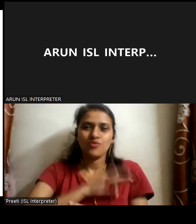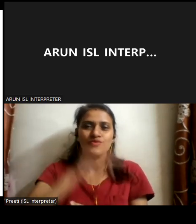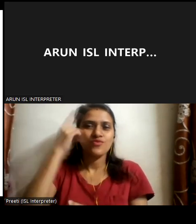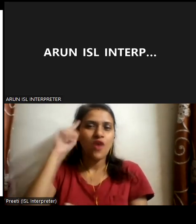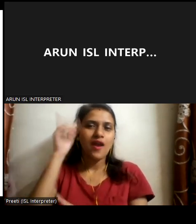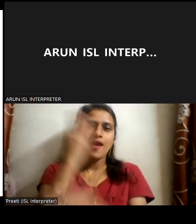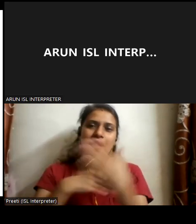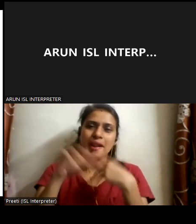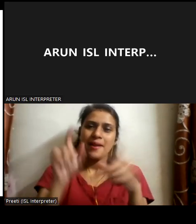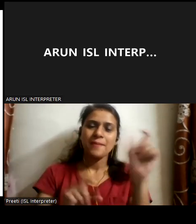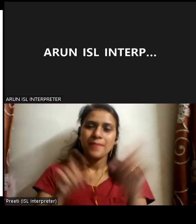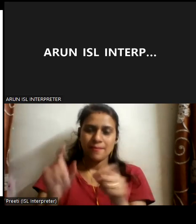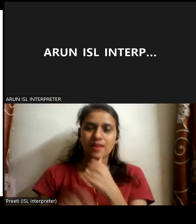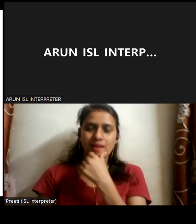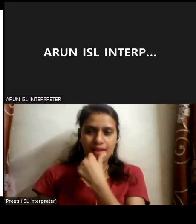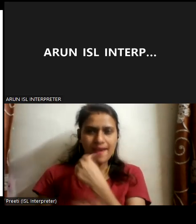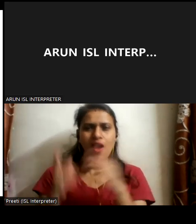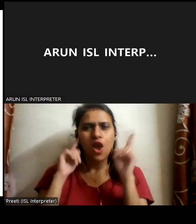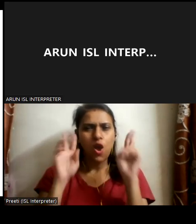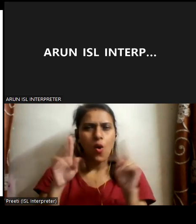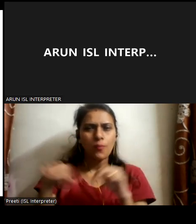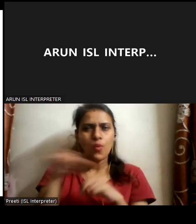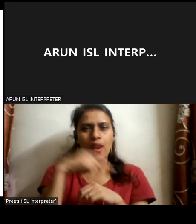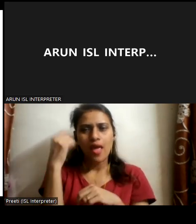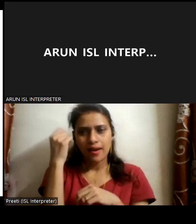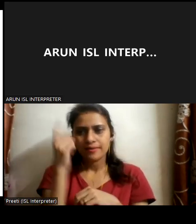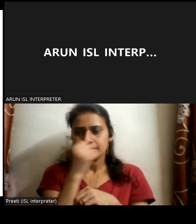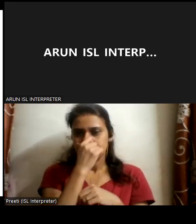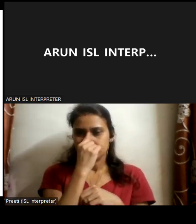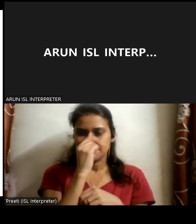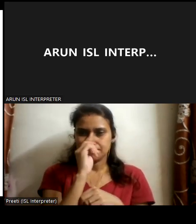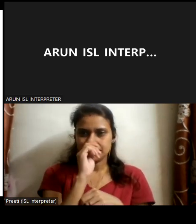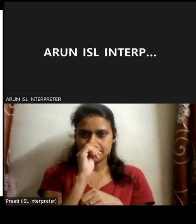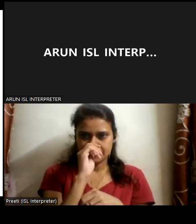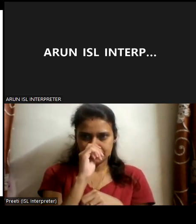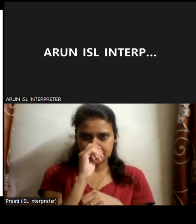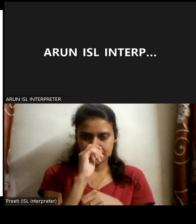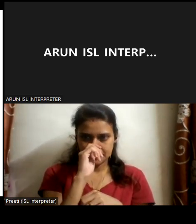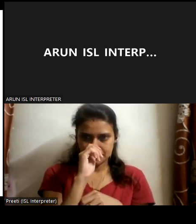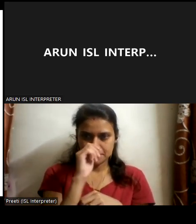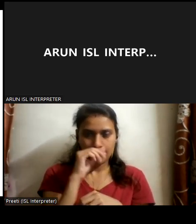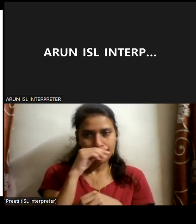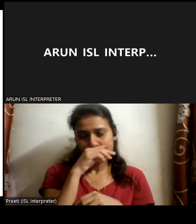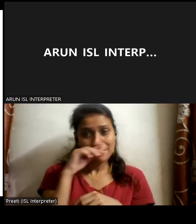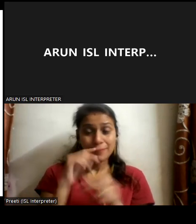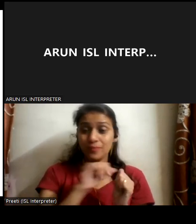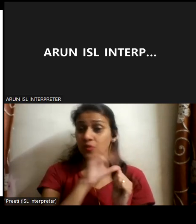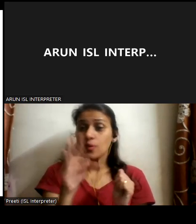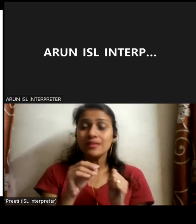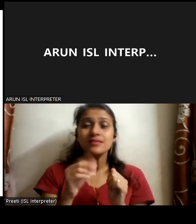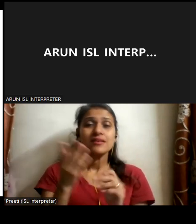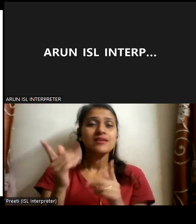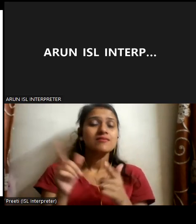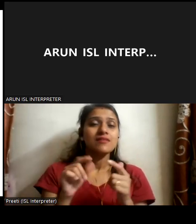है। मैं आशा करता हूँ कि आपको समझ में आया होगा इस सत्र में कि ये पूरा जो आजीविका का संदर्भ है